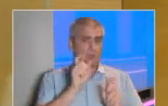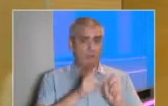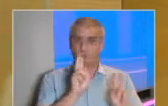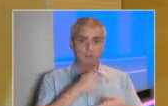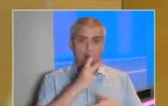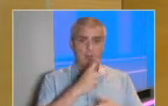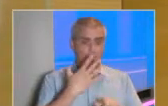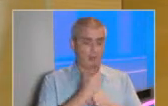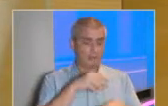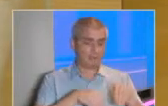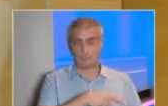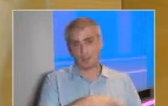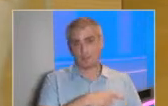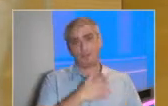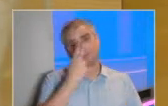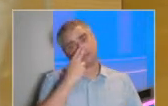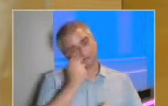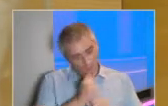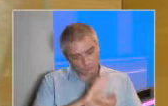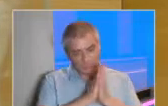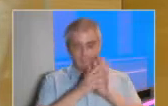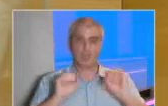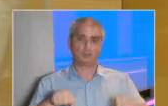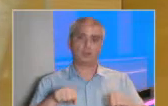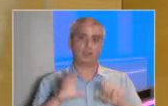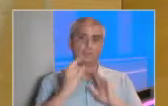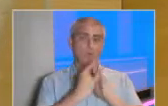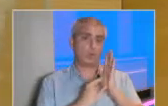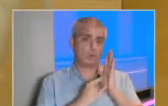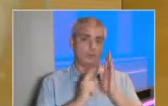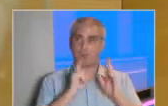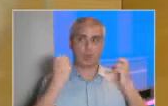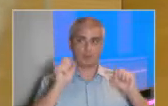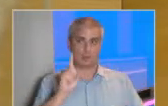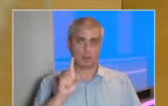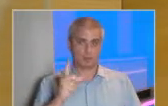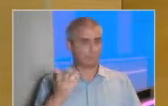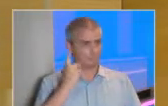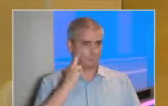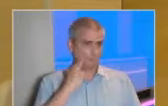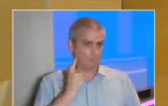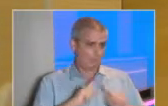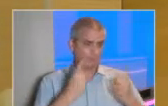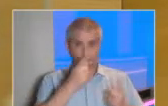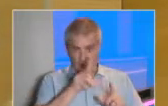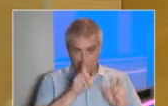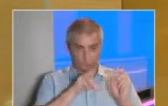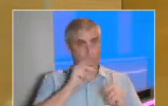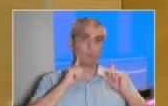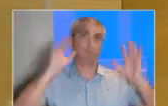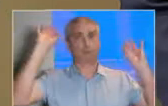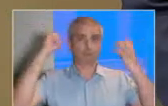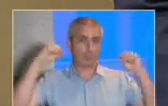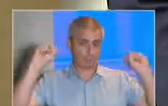שלא יכולים לנצח בקלפי, אז הם מנסים לעשות הפיכה שלטונית באמצעות חוקים לא דמוקרטיים. אבסורד. ואלה אנשים שמדברים בשם